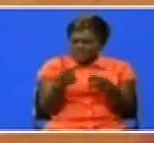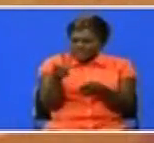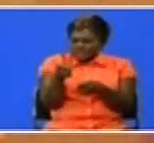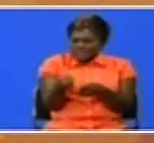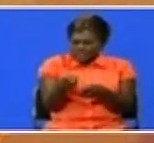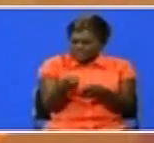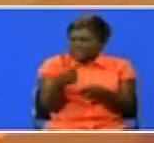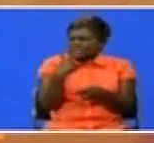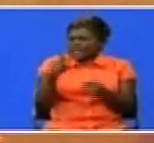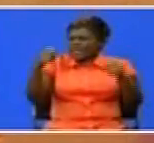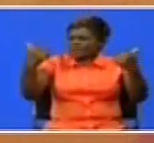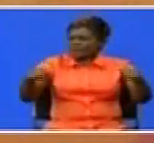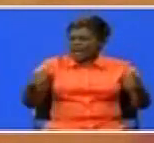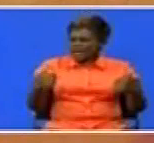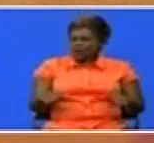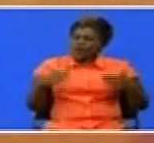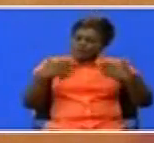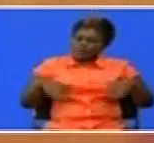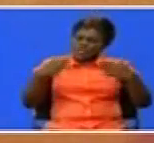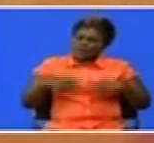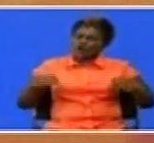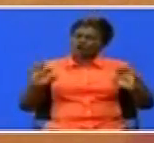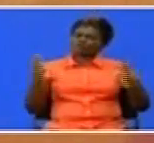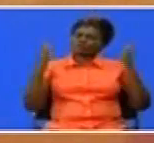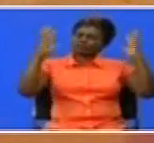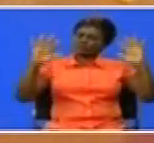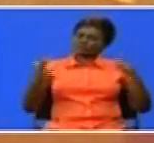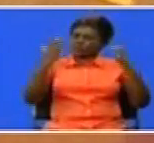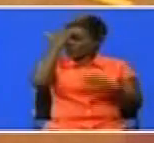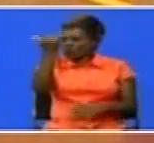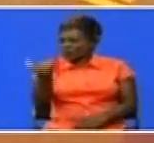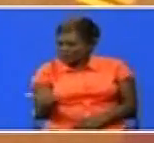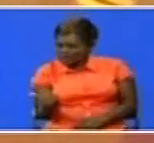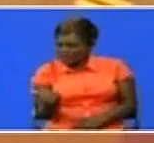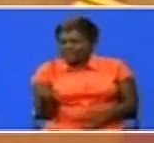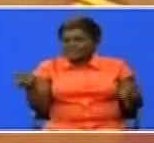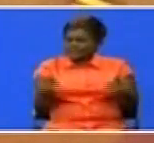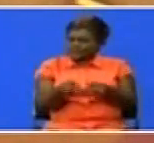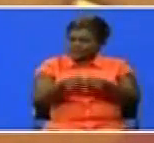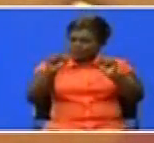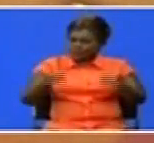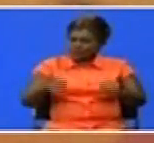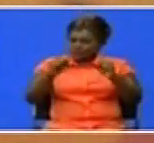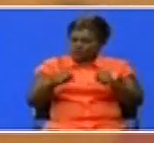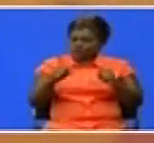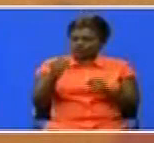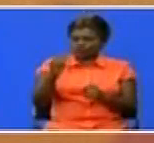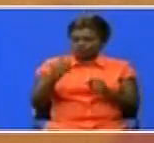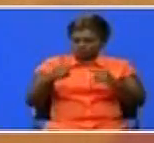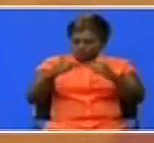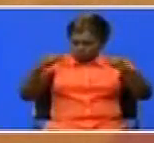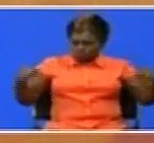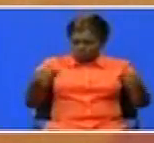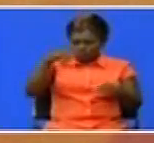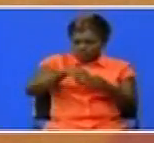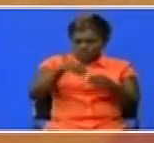halijawahi kutajwa ni kinachoufanya umma kushangilia matamshi kama hayo, licha ya kuwa yanaweza kuibua uhasama nchini. Ni